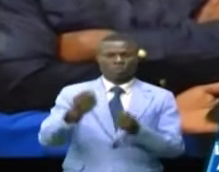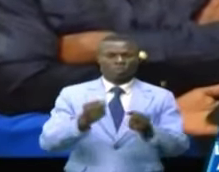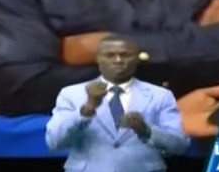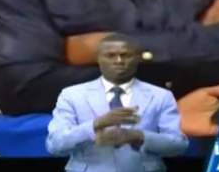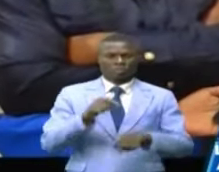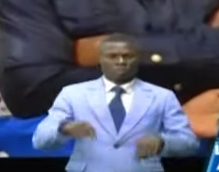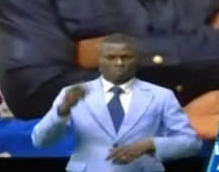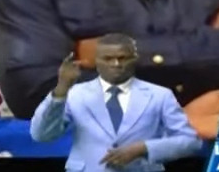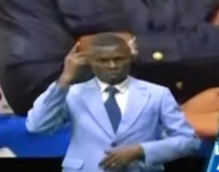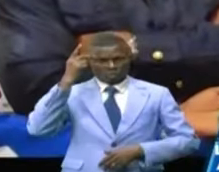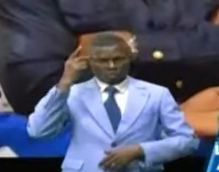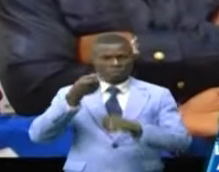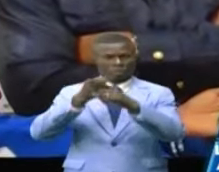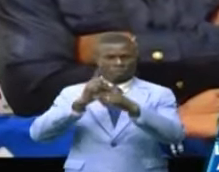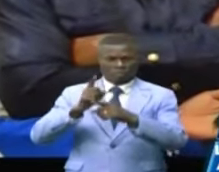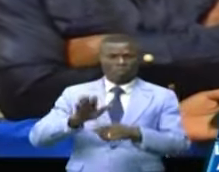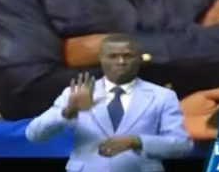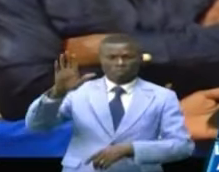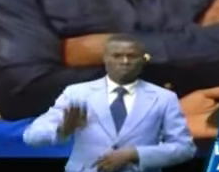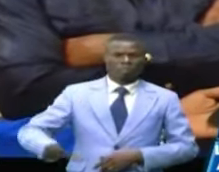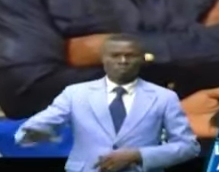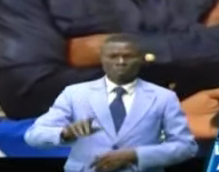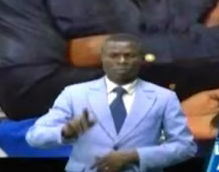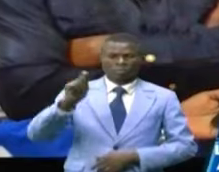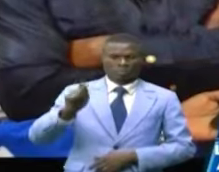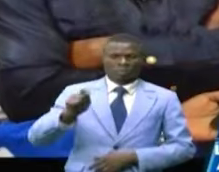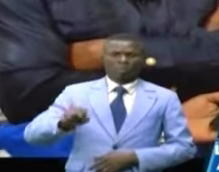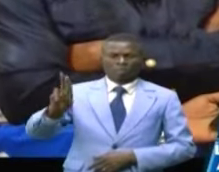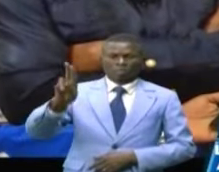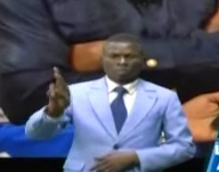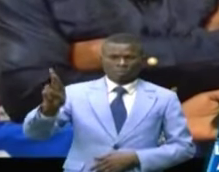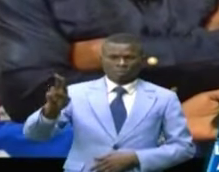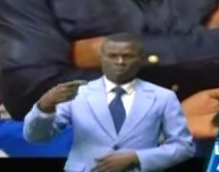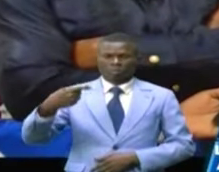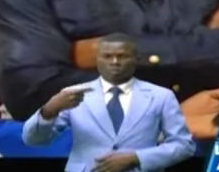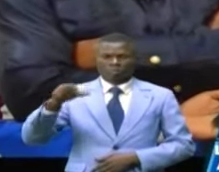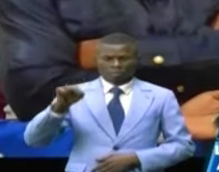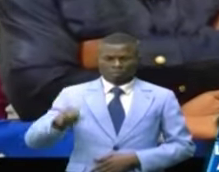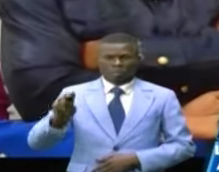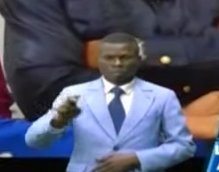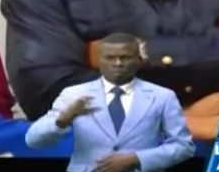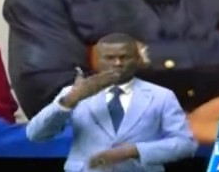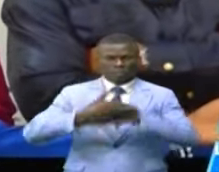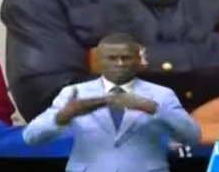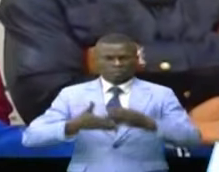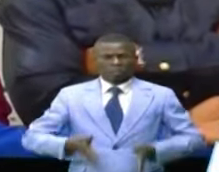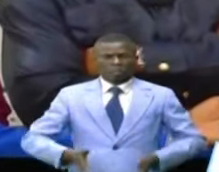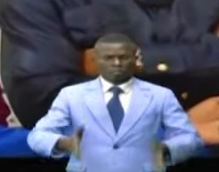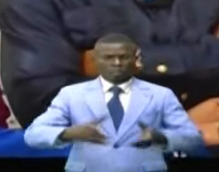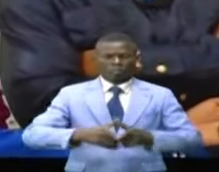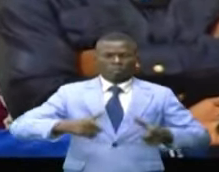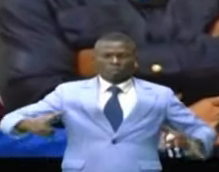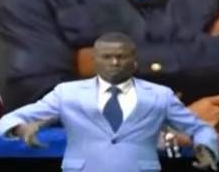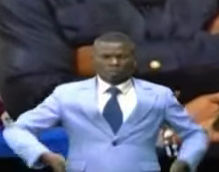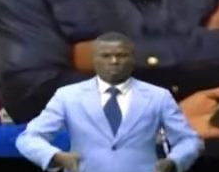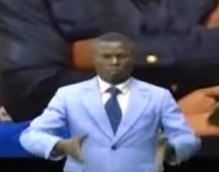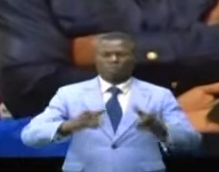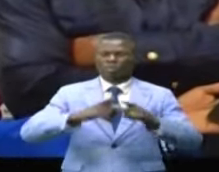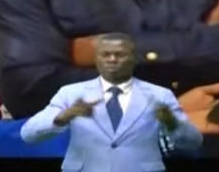Kinshasa, en provenance de la Turquie, où ils sont fabriqués sur mesure, conformément aux dimensions des rues et des ruelles de